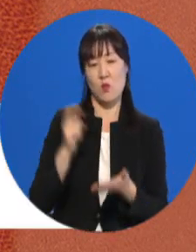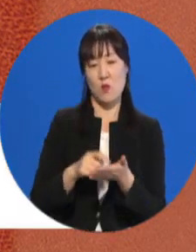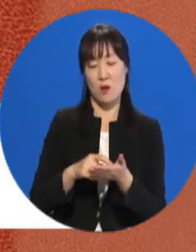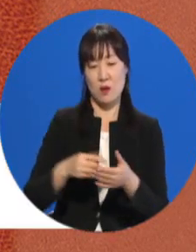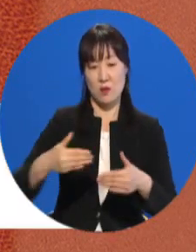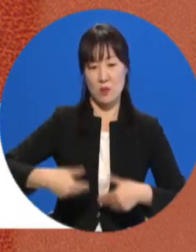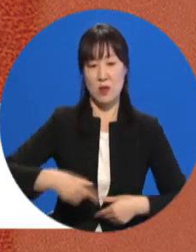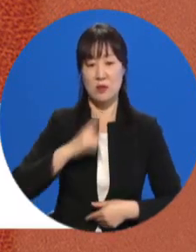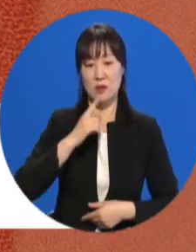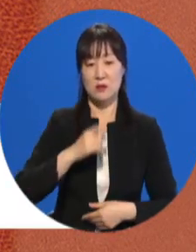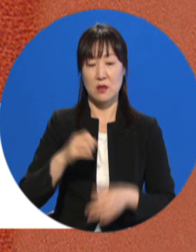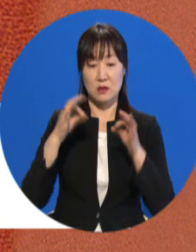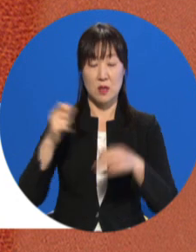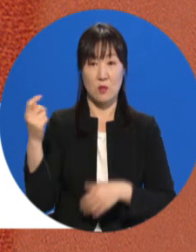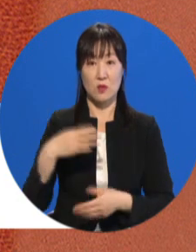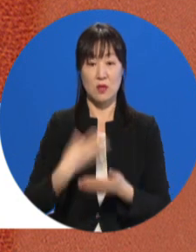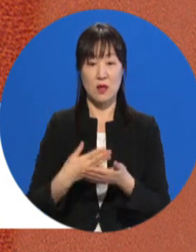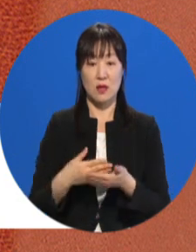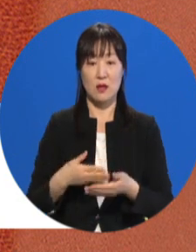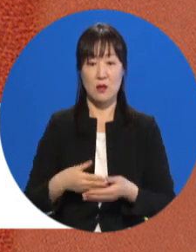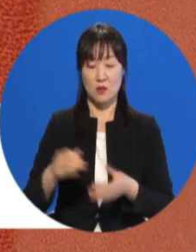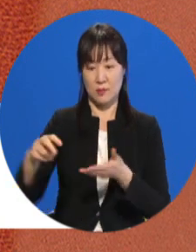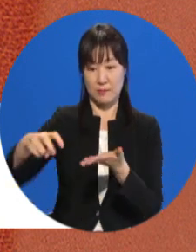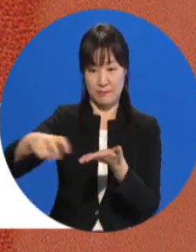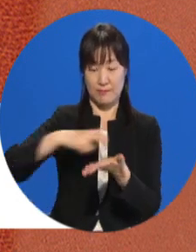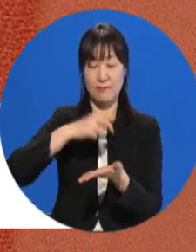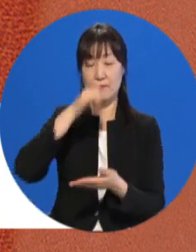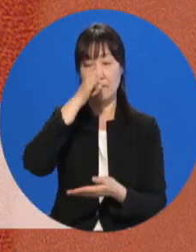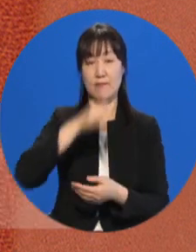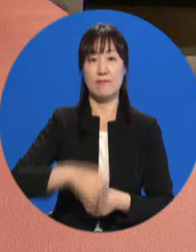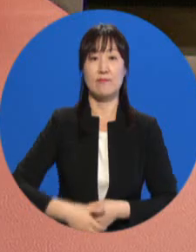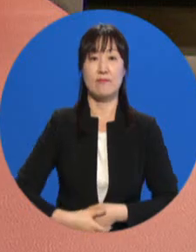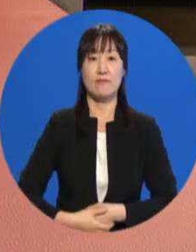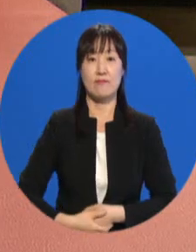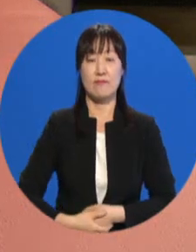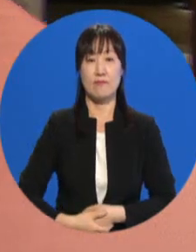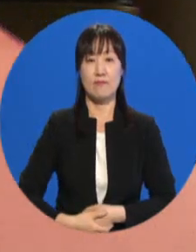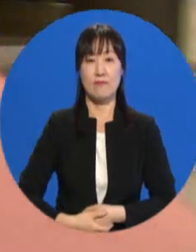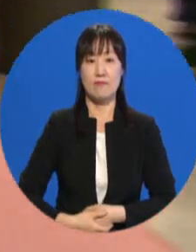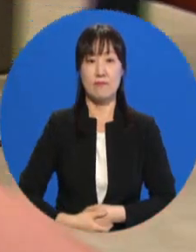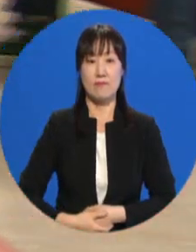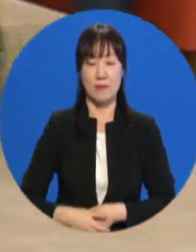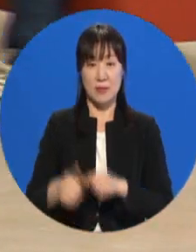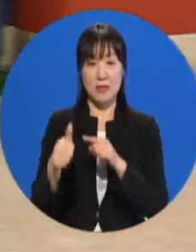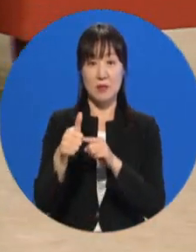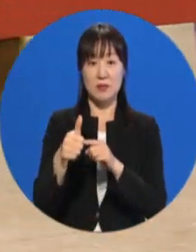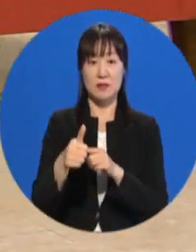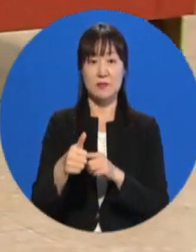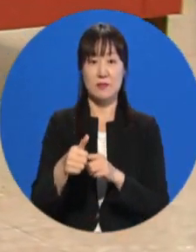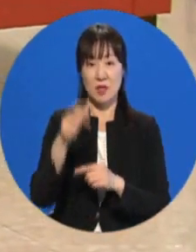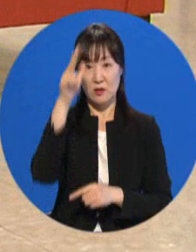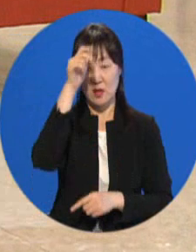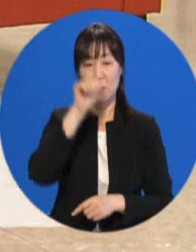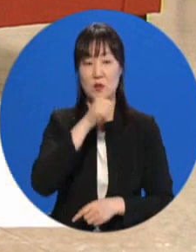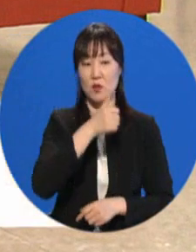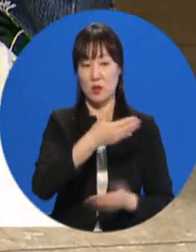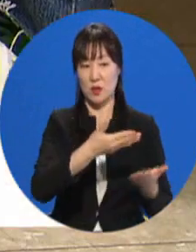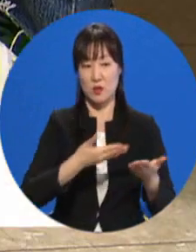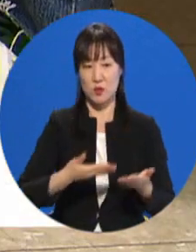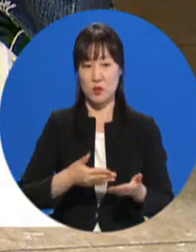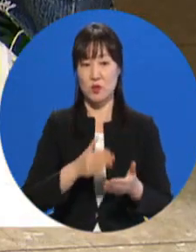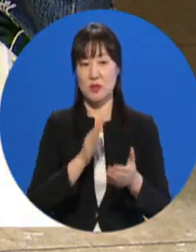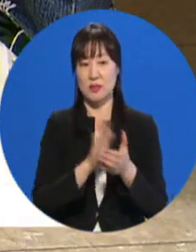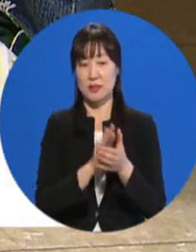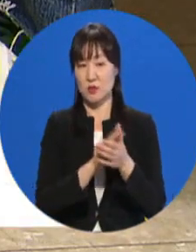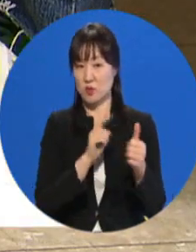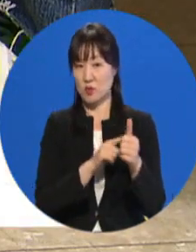해서 그럼 계좌번호를 보내주시오. 이렇게 계좌번호를 보냈더라고요. A씨는 경찰관을 소개시켜준 지인을 사기